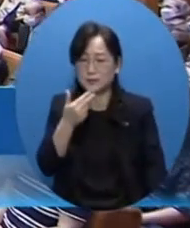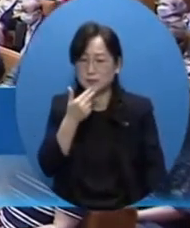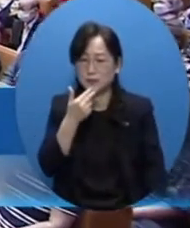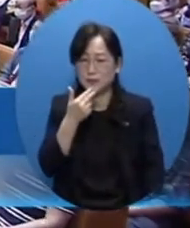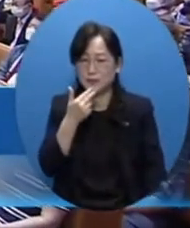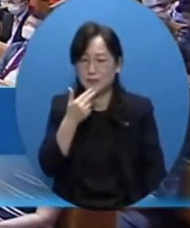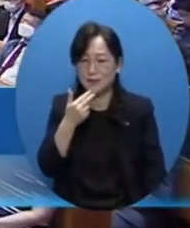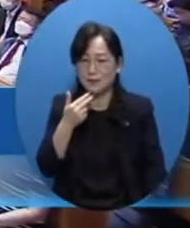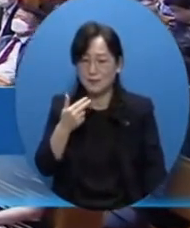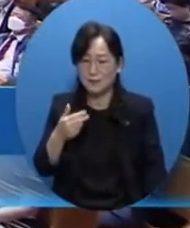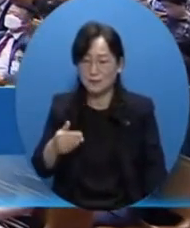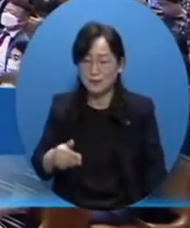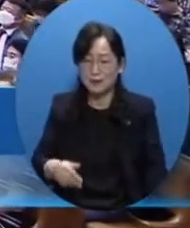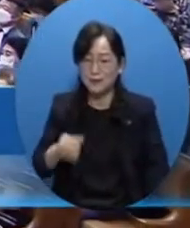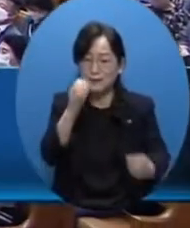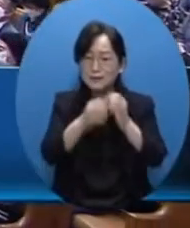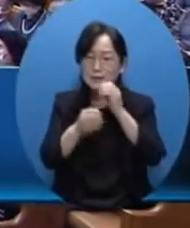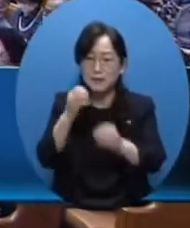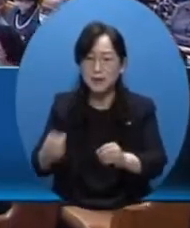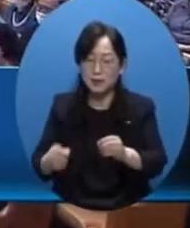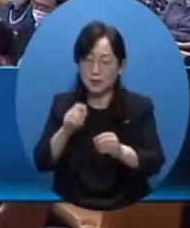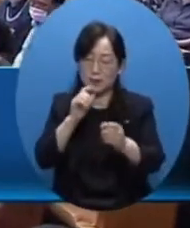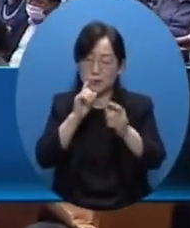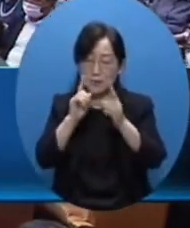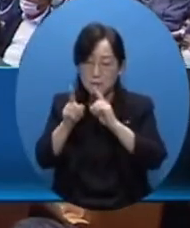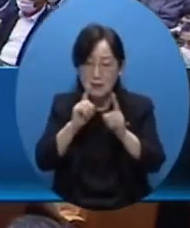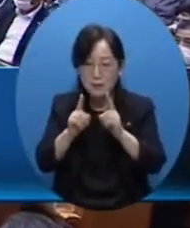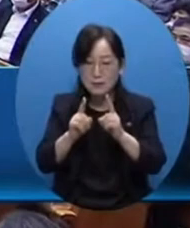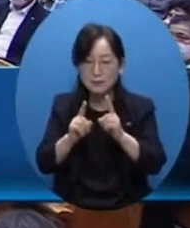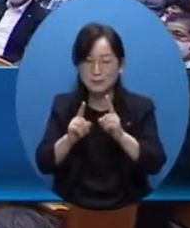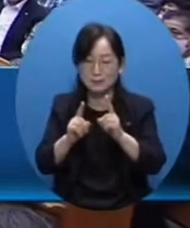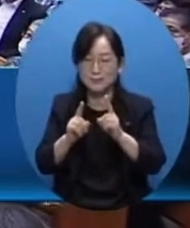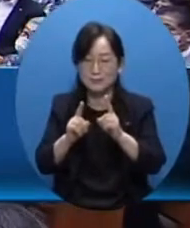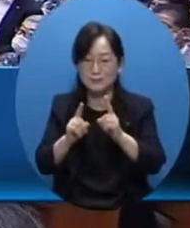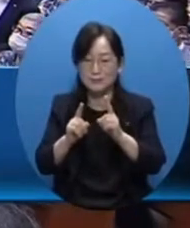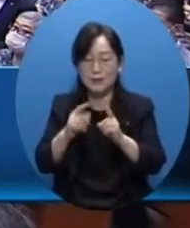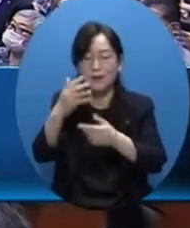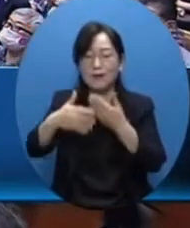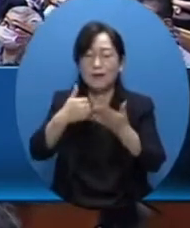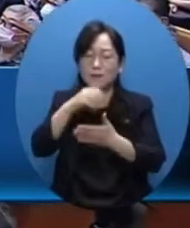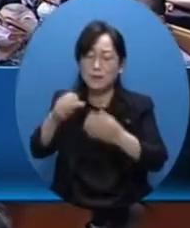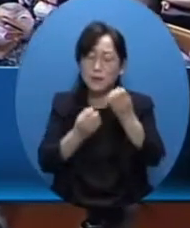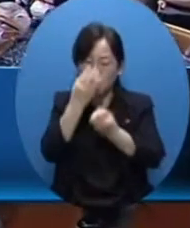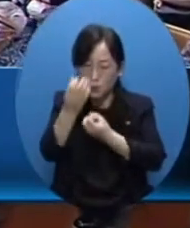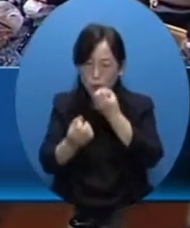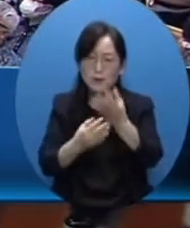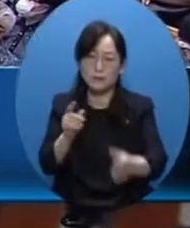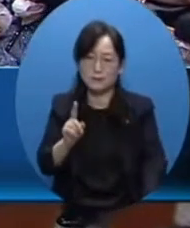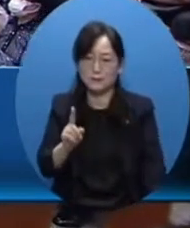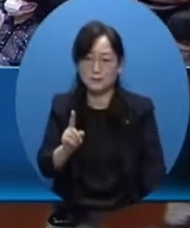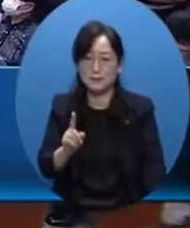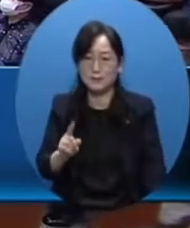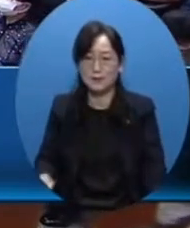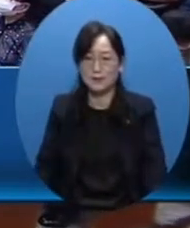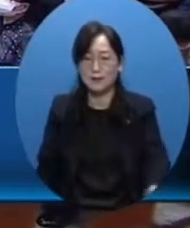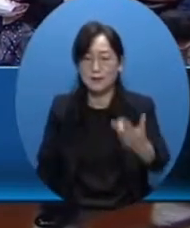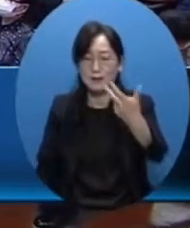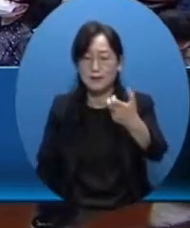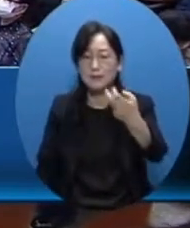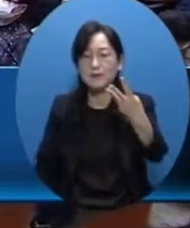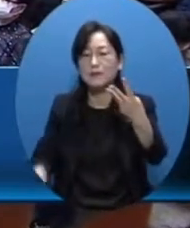그래서 지 편 기자가 이와 같이 한하여 배 고백합니다 7 4편 21절